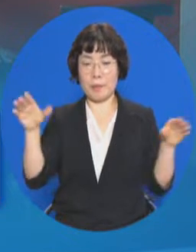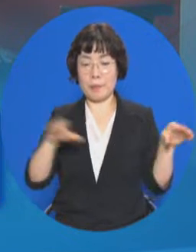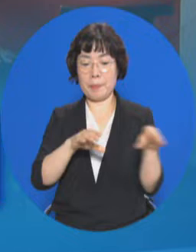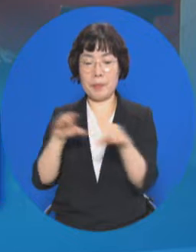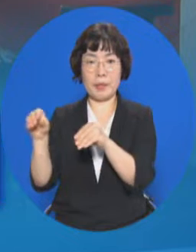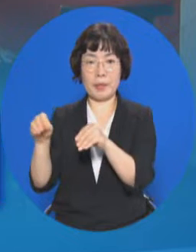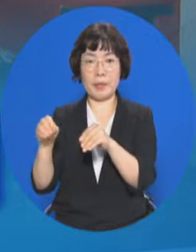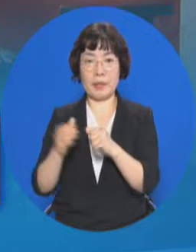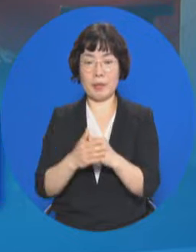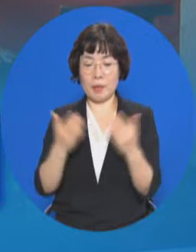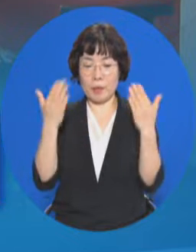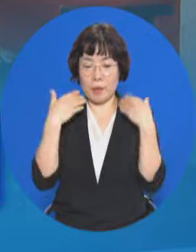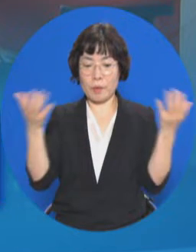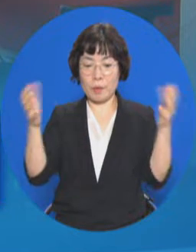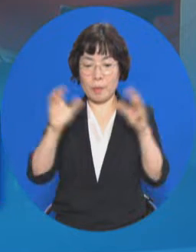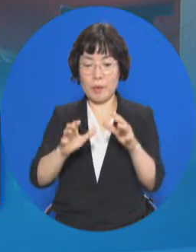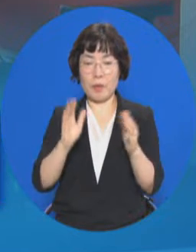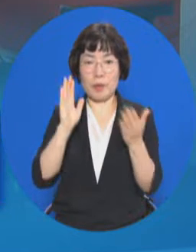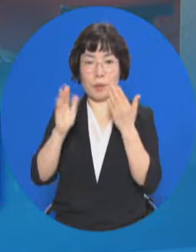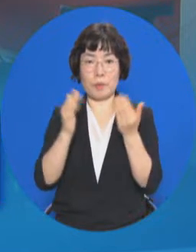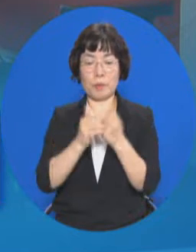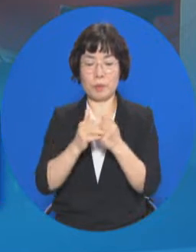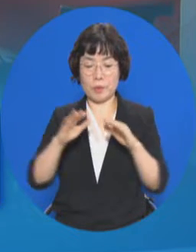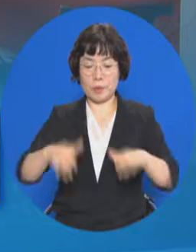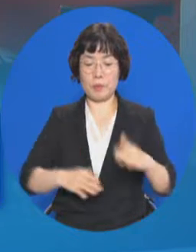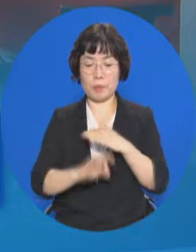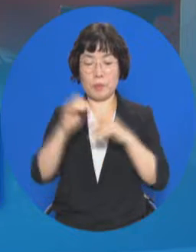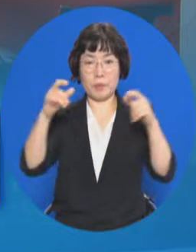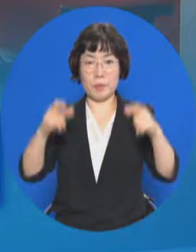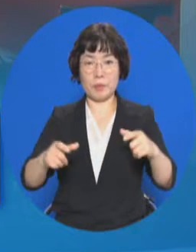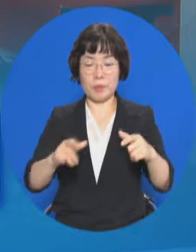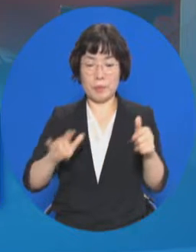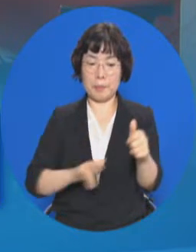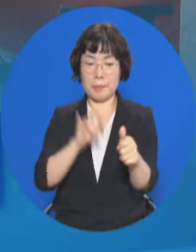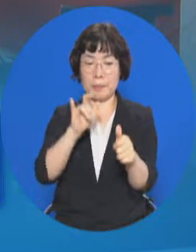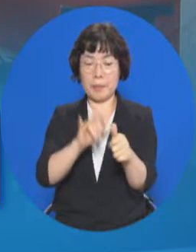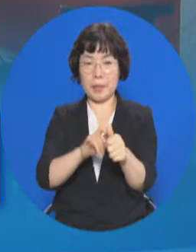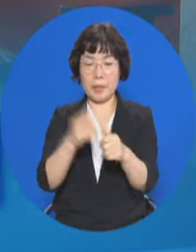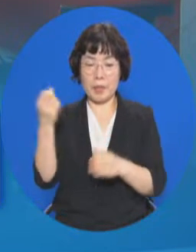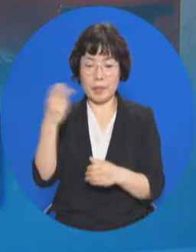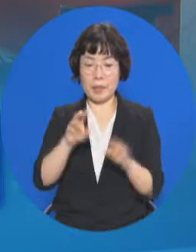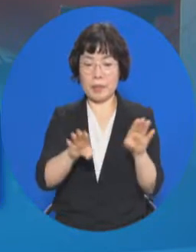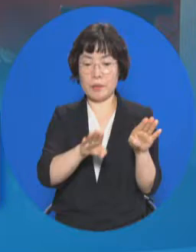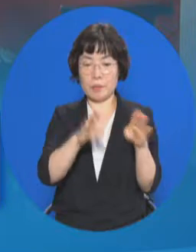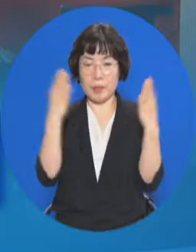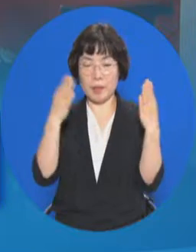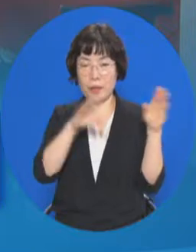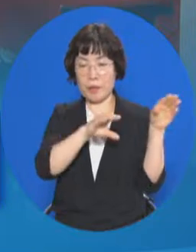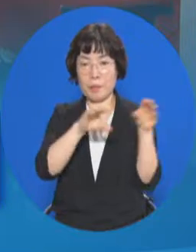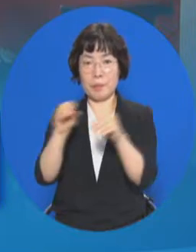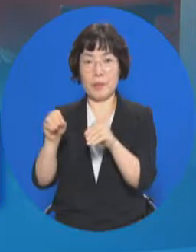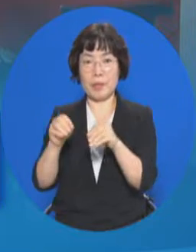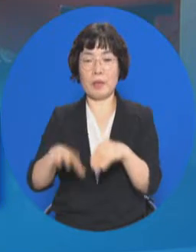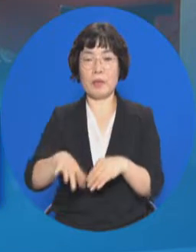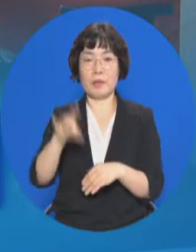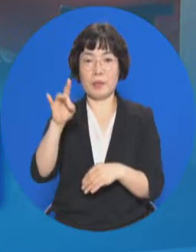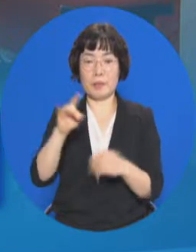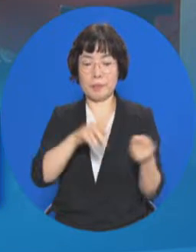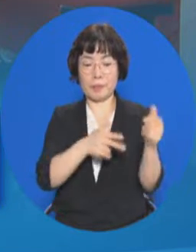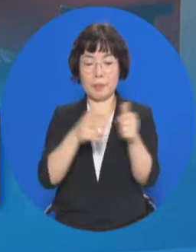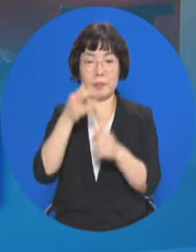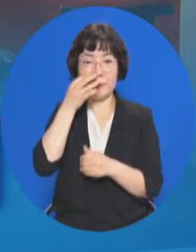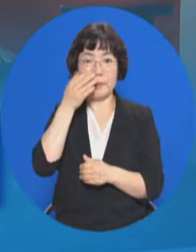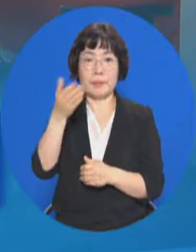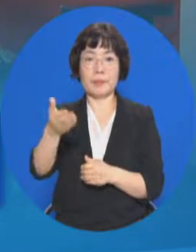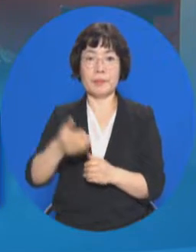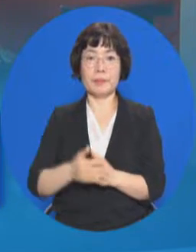닫았습니다. 등교 수업이 시작된 이후 전남 동북권에서 코로나19로 인해 등교가 중단된 건 이번이 처음입니다. 조희원